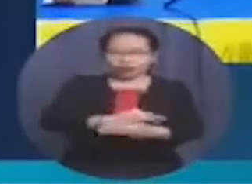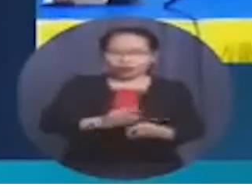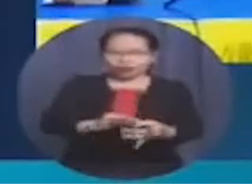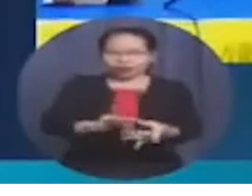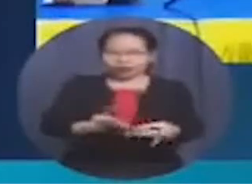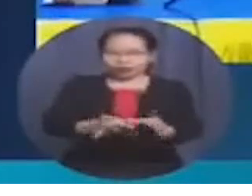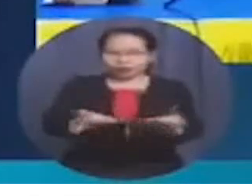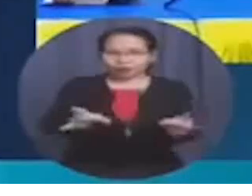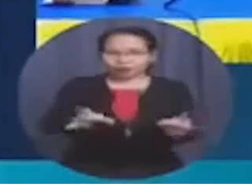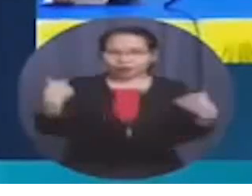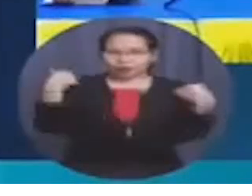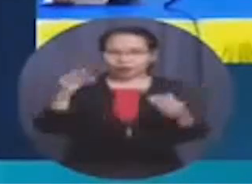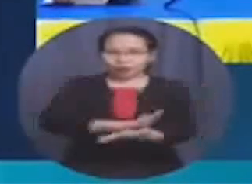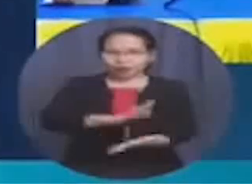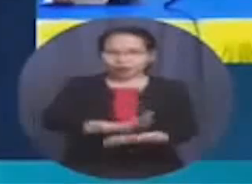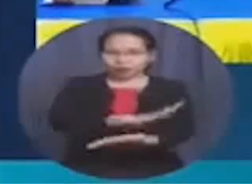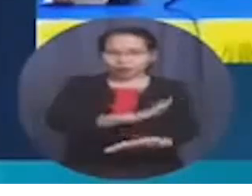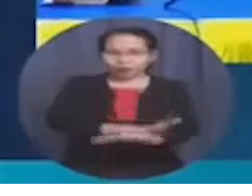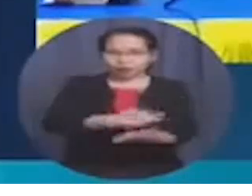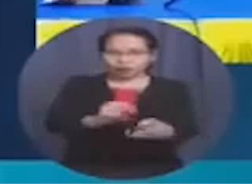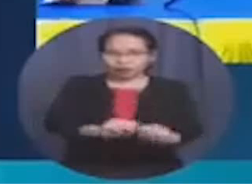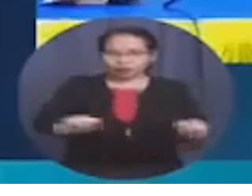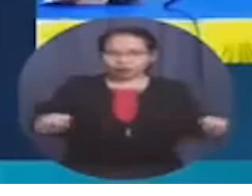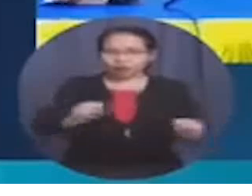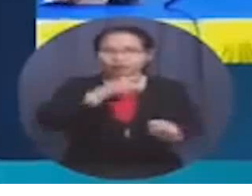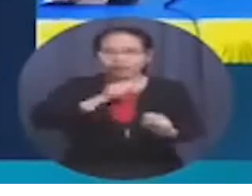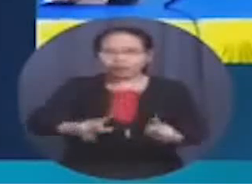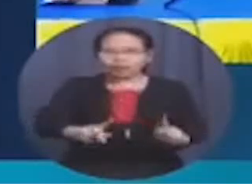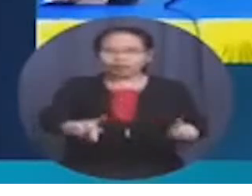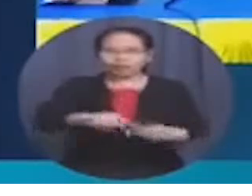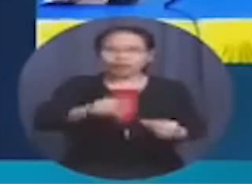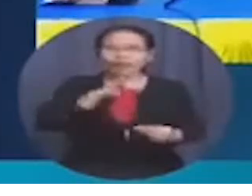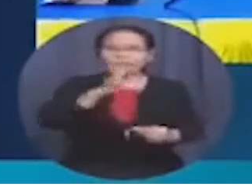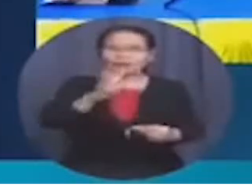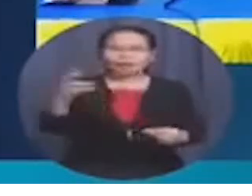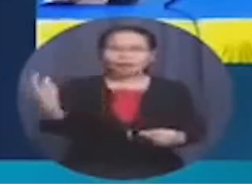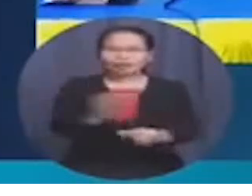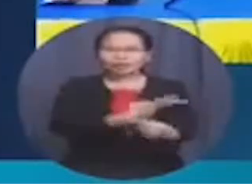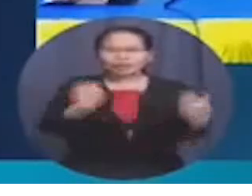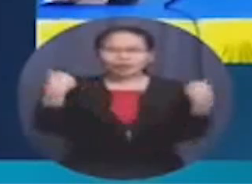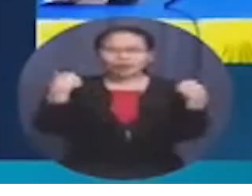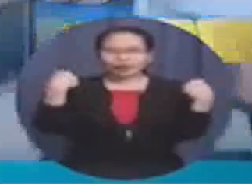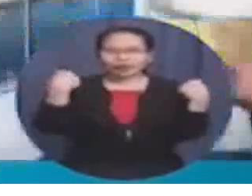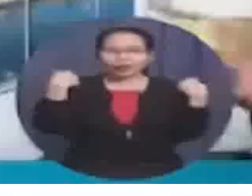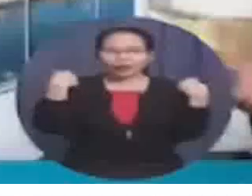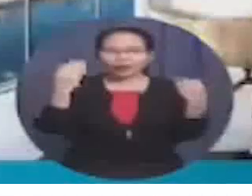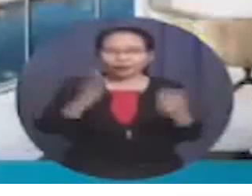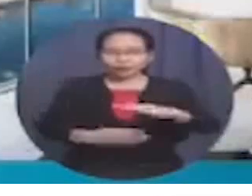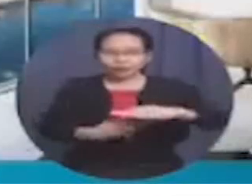ito, ganyan ang dating daan. May dokumento pag nagsalita. Ano ang sabi sa inyong